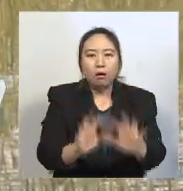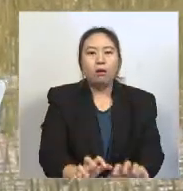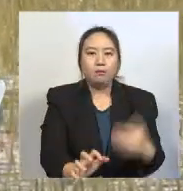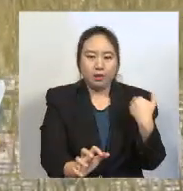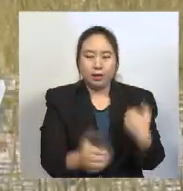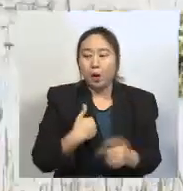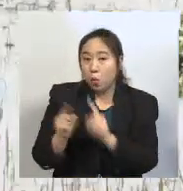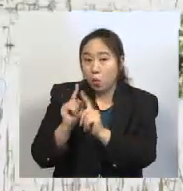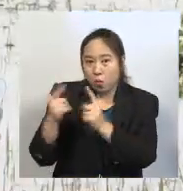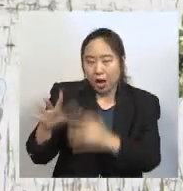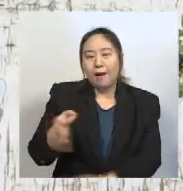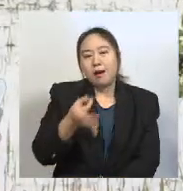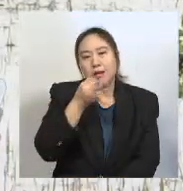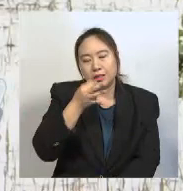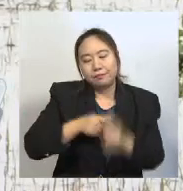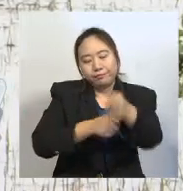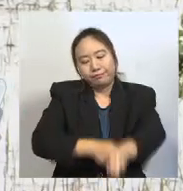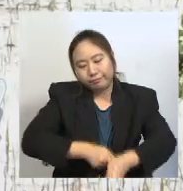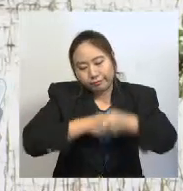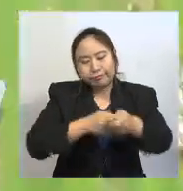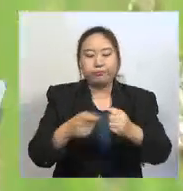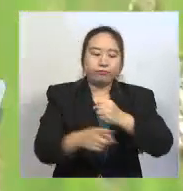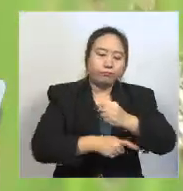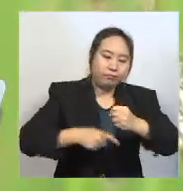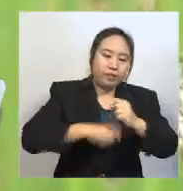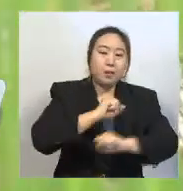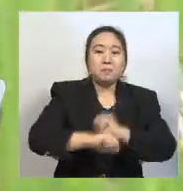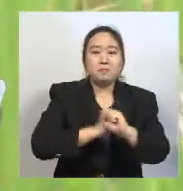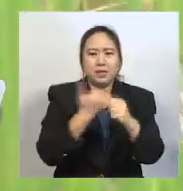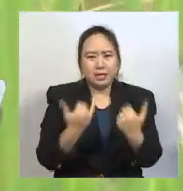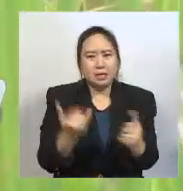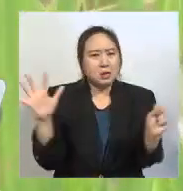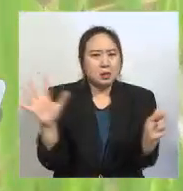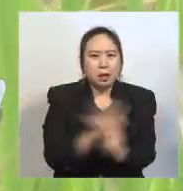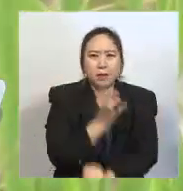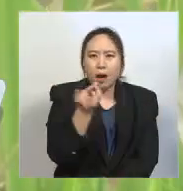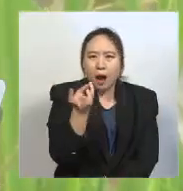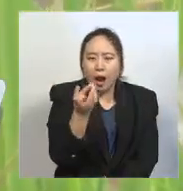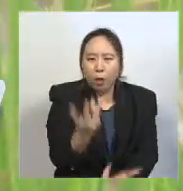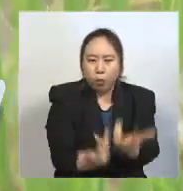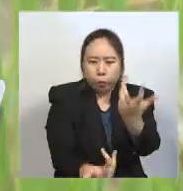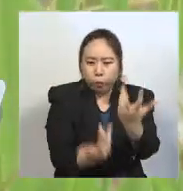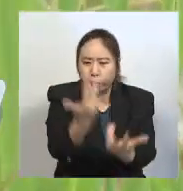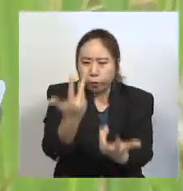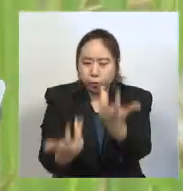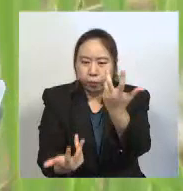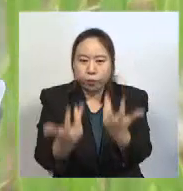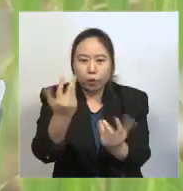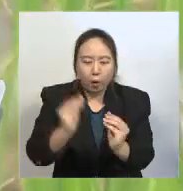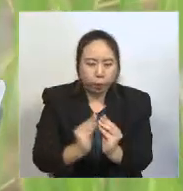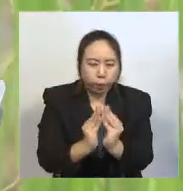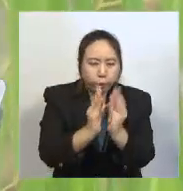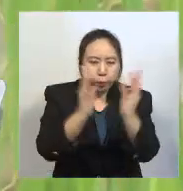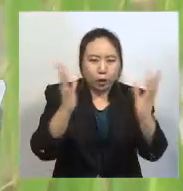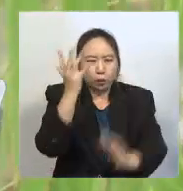นใหญ่ก็จะมีอาชีพทำไร่ทำนานะคะปีนี้อุดมสมบูรณ์ค่ะข้าวออกข้าวนะคะงามดี